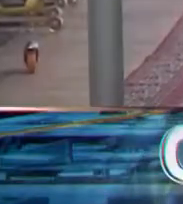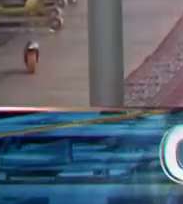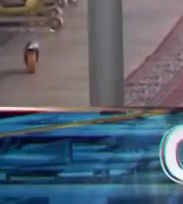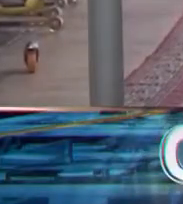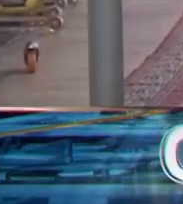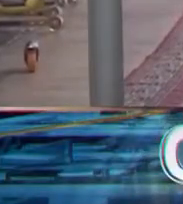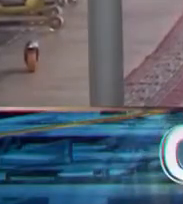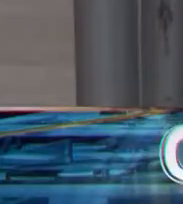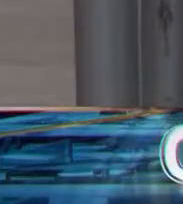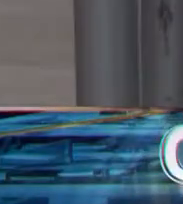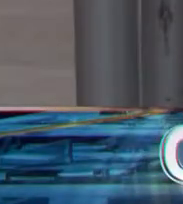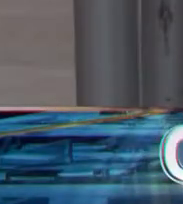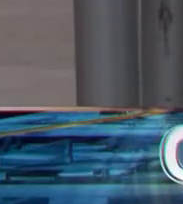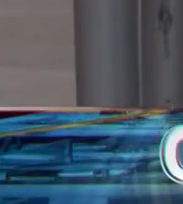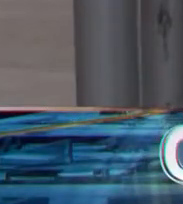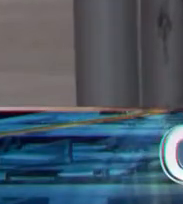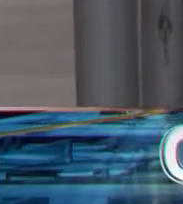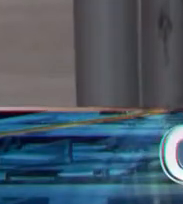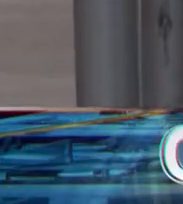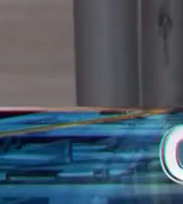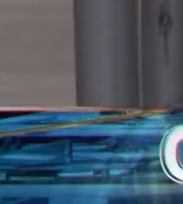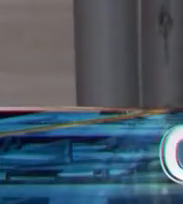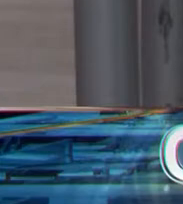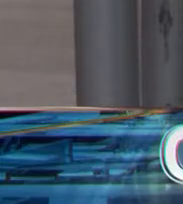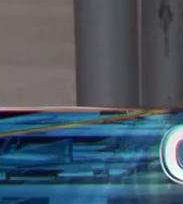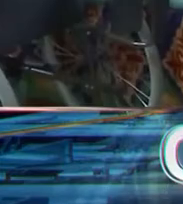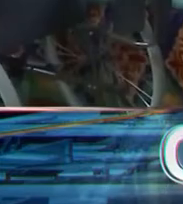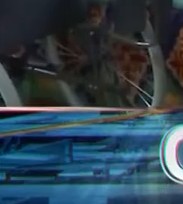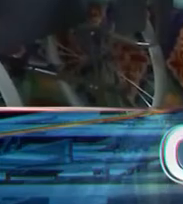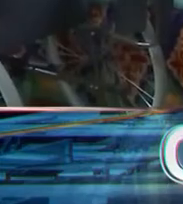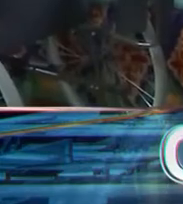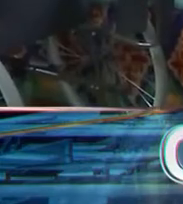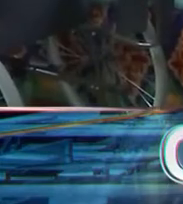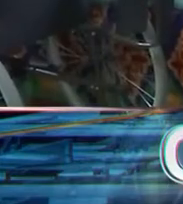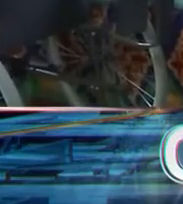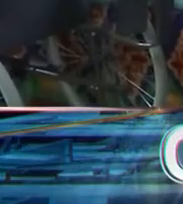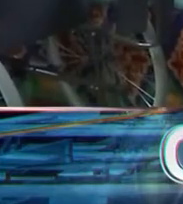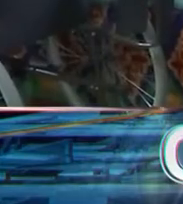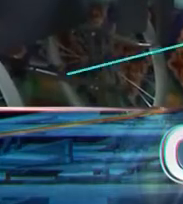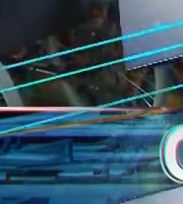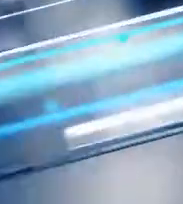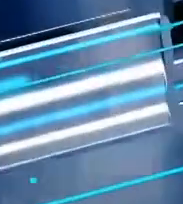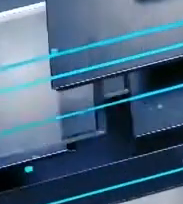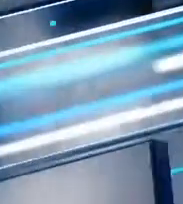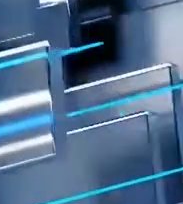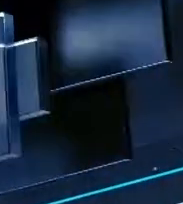Портал в помощь. Реабилитационный центр АСАР продолжает оказывать помощь. Теперь бесплатно.